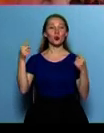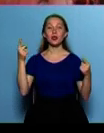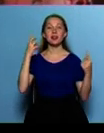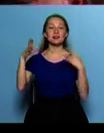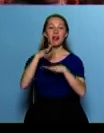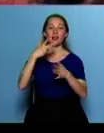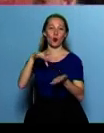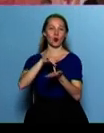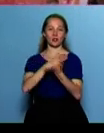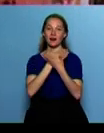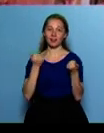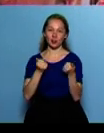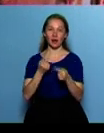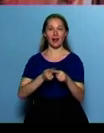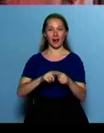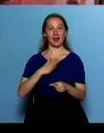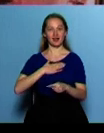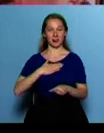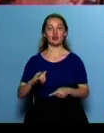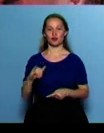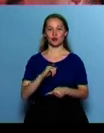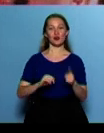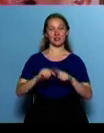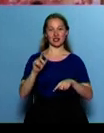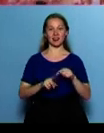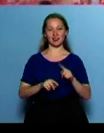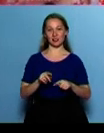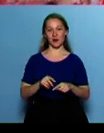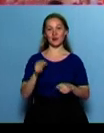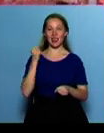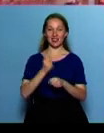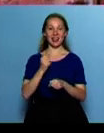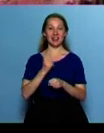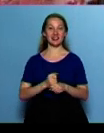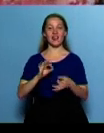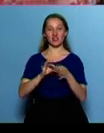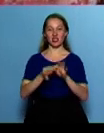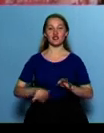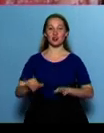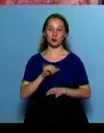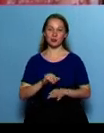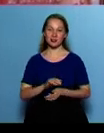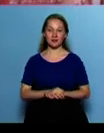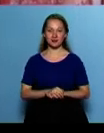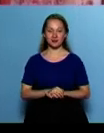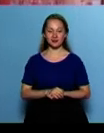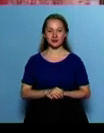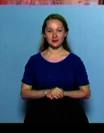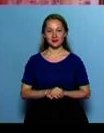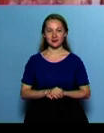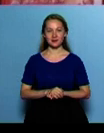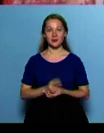странах и городах нет. Это наше родное. Сделано в Ижевске, сделано в Удмуртии. То есть надо развивать?